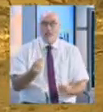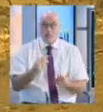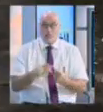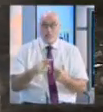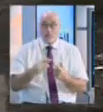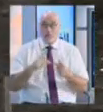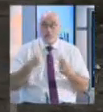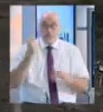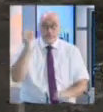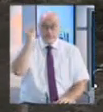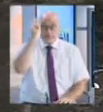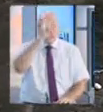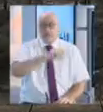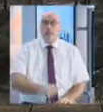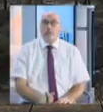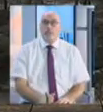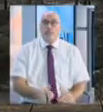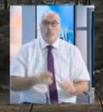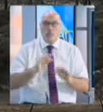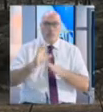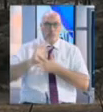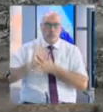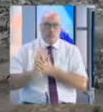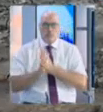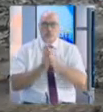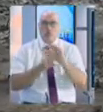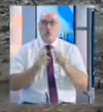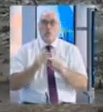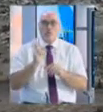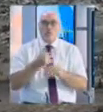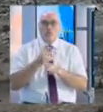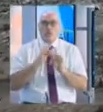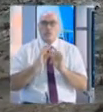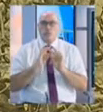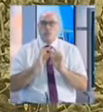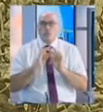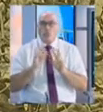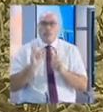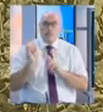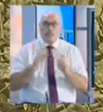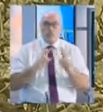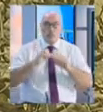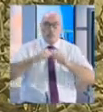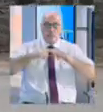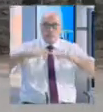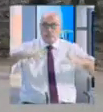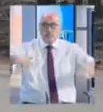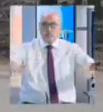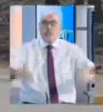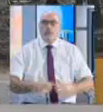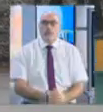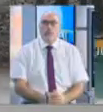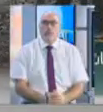عصيبة. تزامن الحريق مع عوامل مناخية خاصة ساعدت على انتشاره